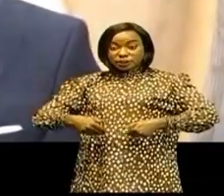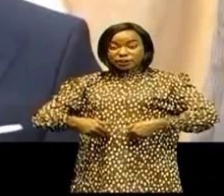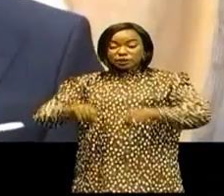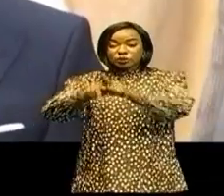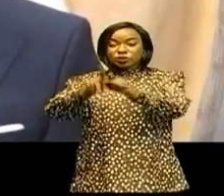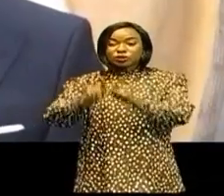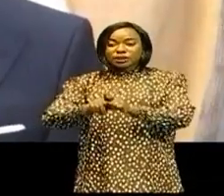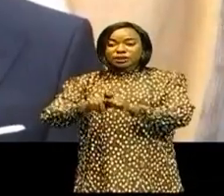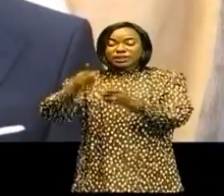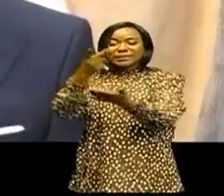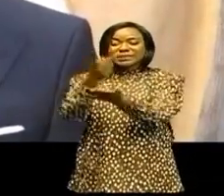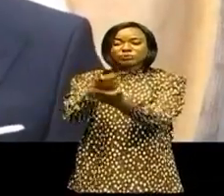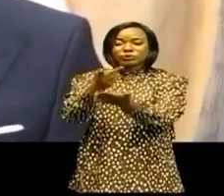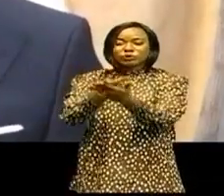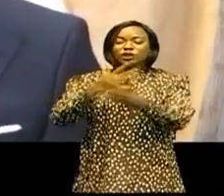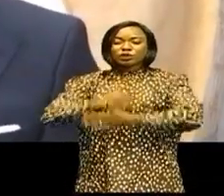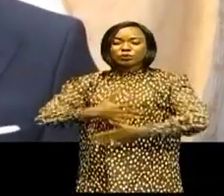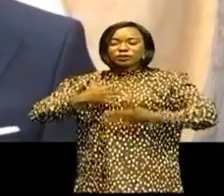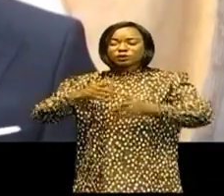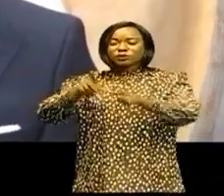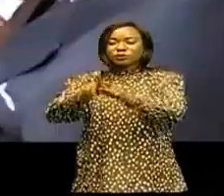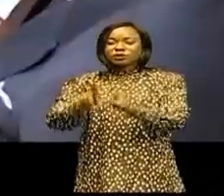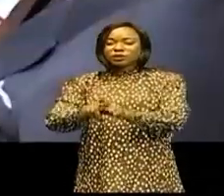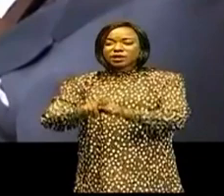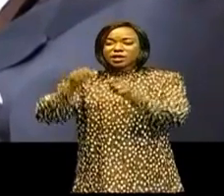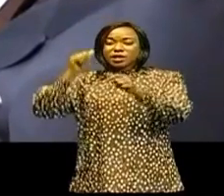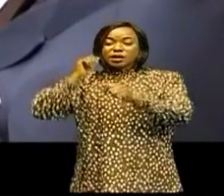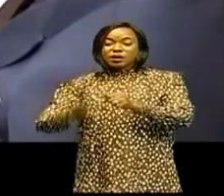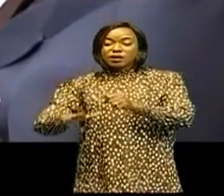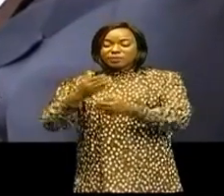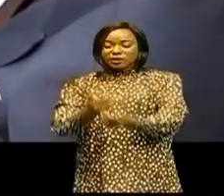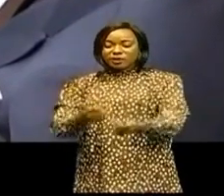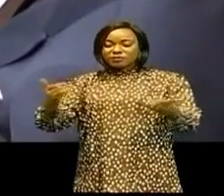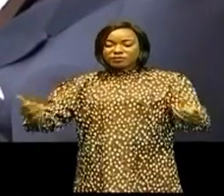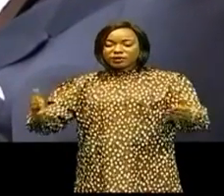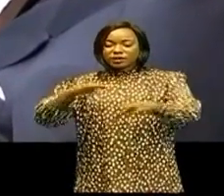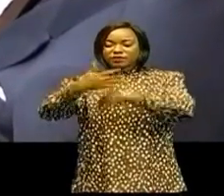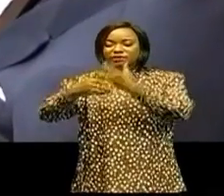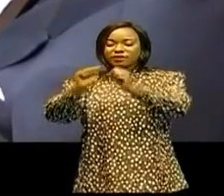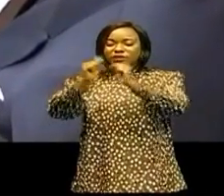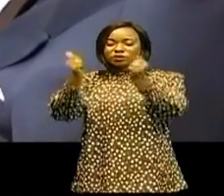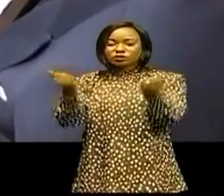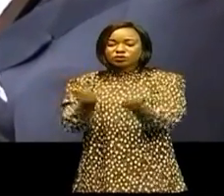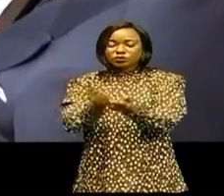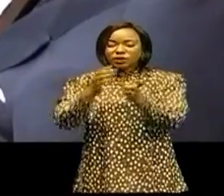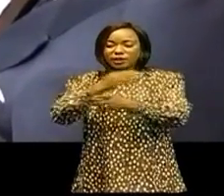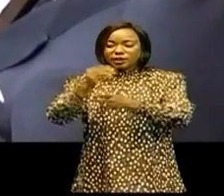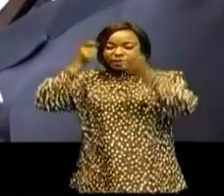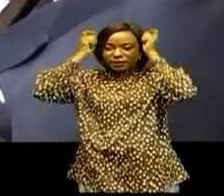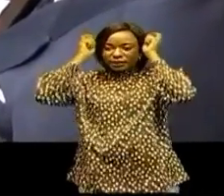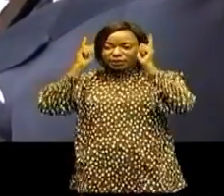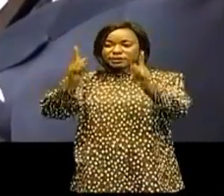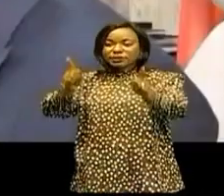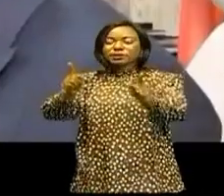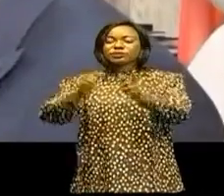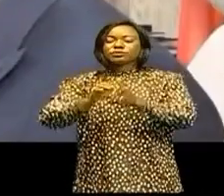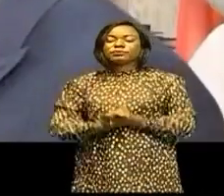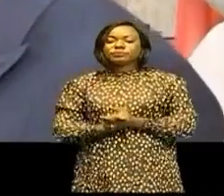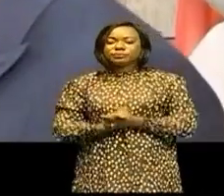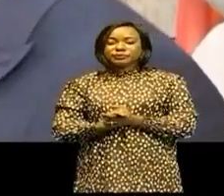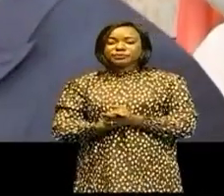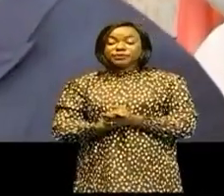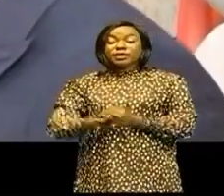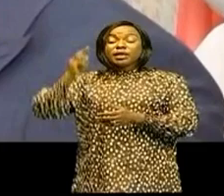du sport et loisirs, du genre et enfants, des affaires sociales et de l'éducation.